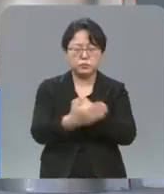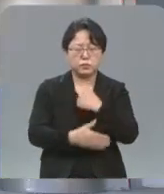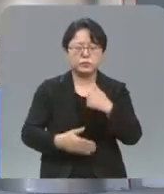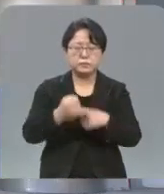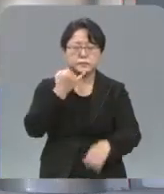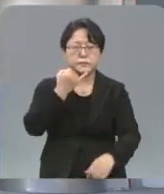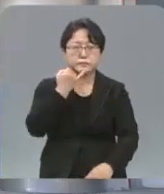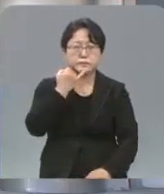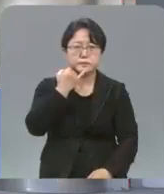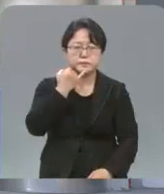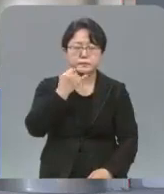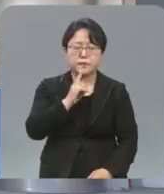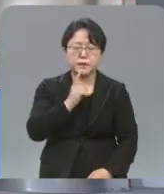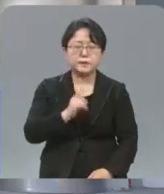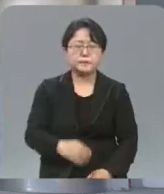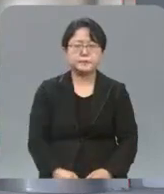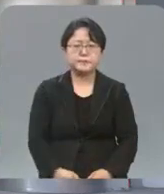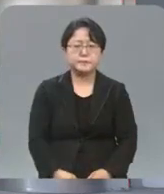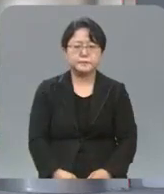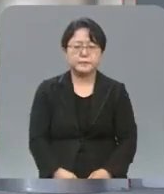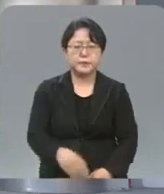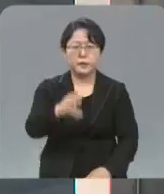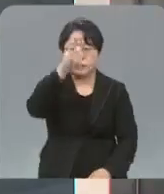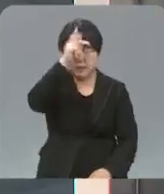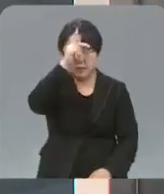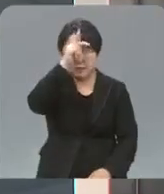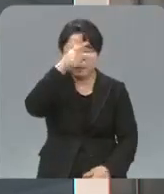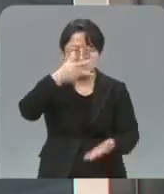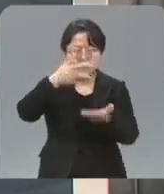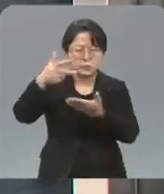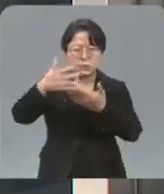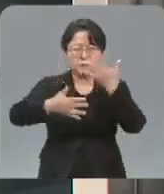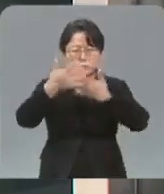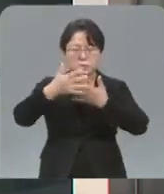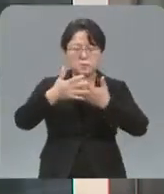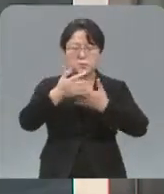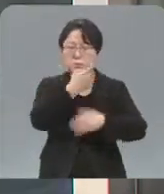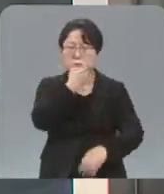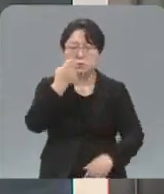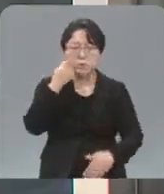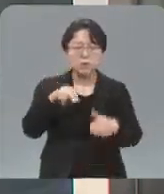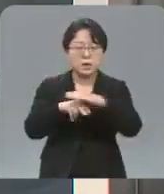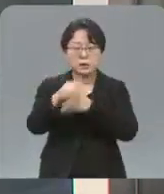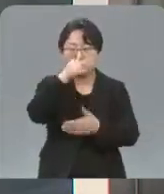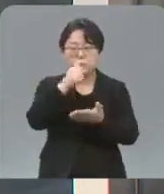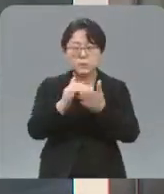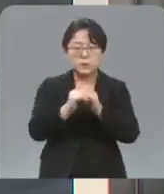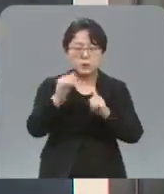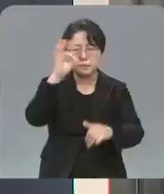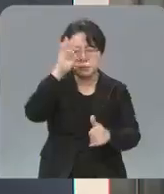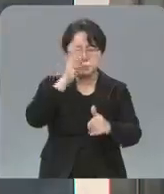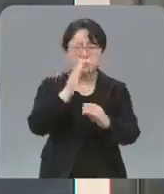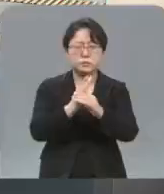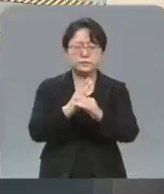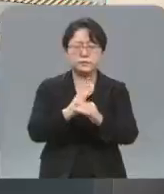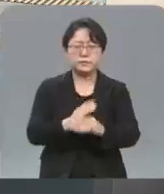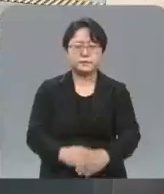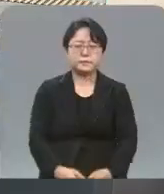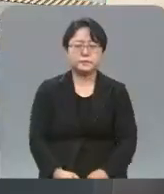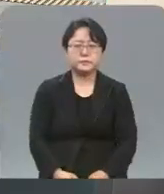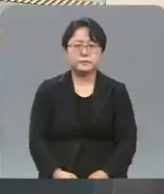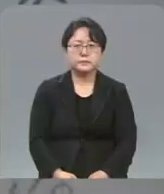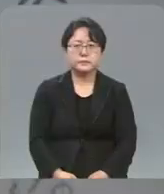생명에는 지장이 없는 것으로 전해졌습니다. 경찰은 CCTV 영상 등을 토대로 달아난 용의자를 쫓고 있습니다.